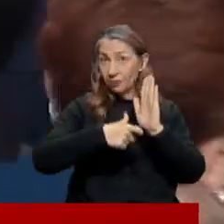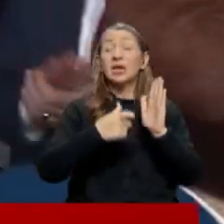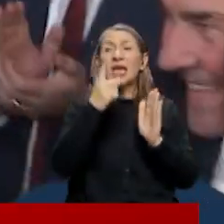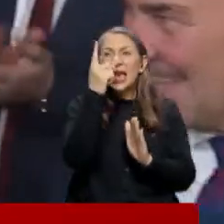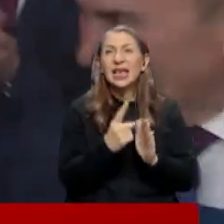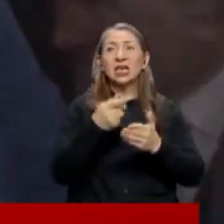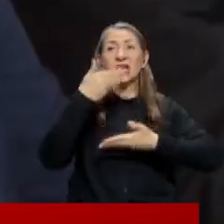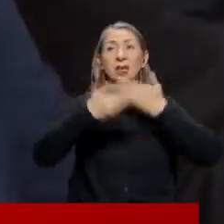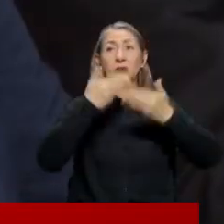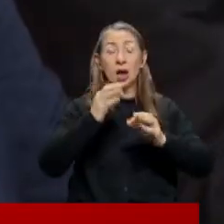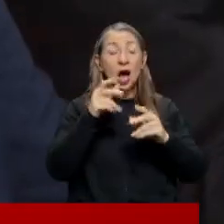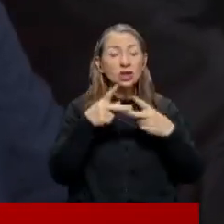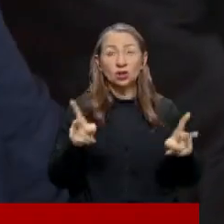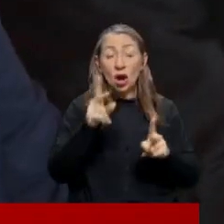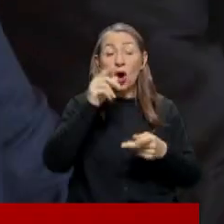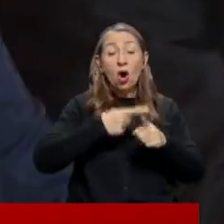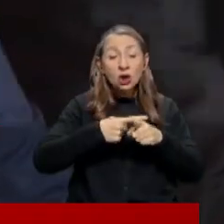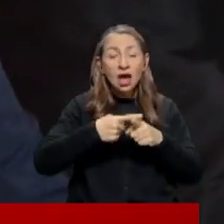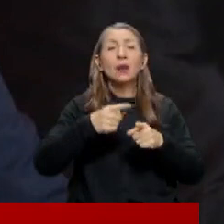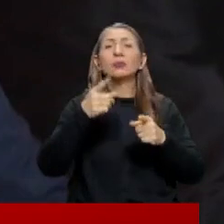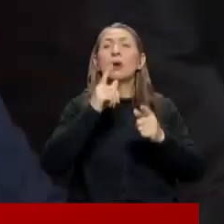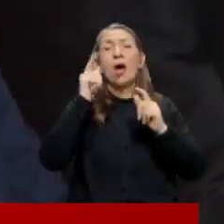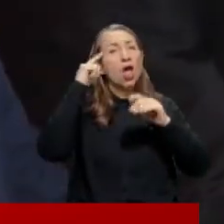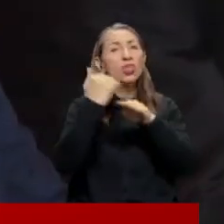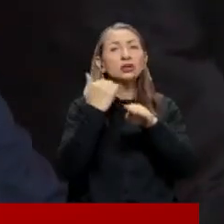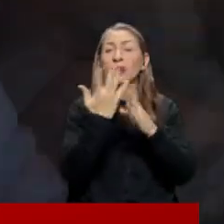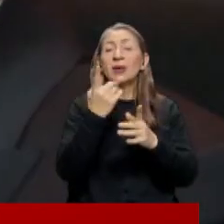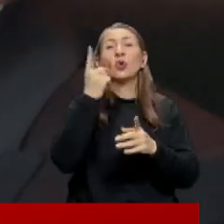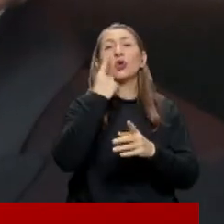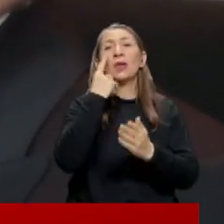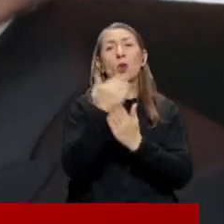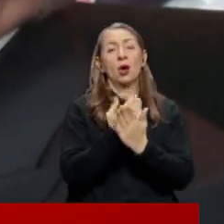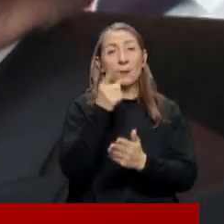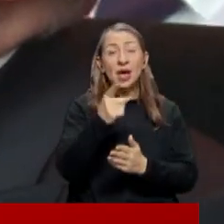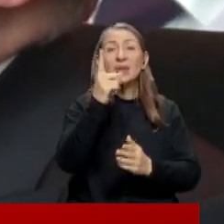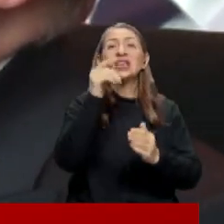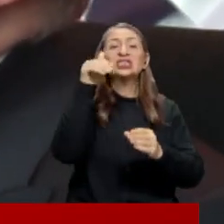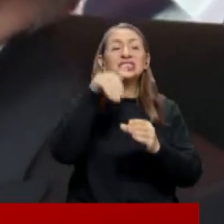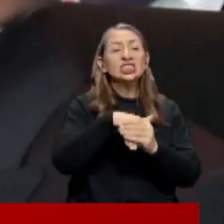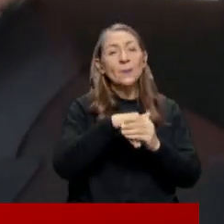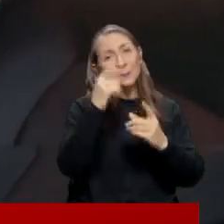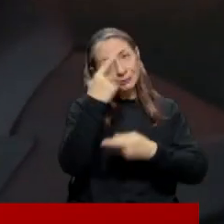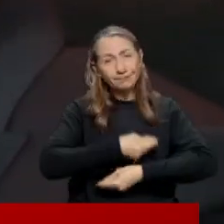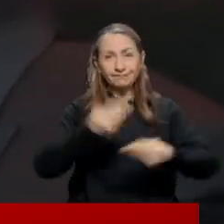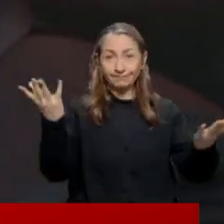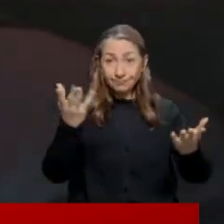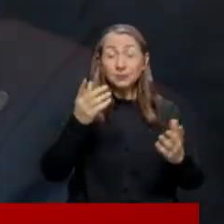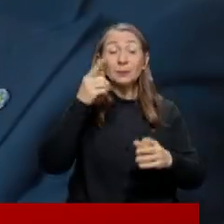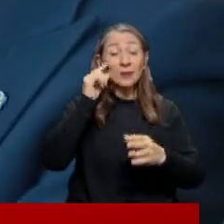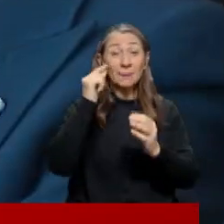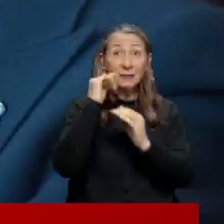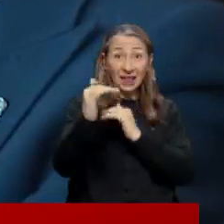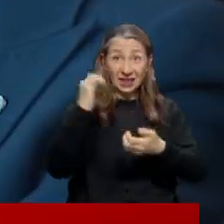kez göreceğe çıkıyor. Ortak politikalar mutabakat metni aslında bir hükümet programı. Bir seçim beyannamesi. Millet İttifakı'nın